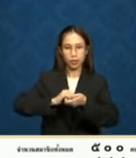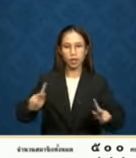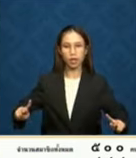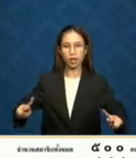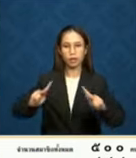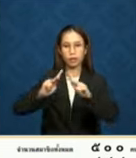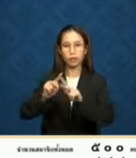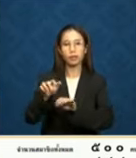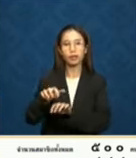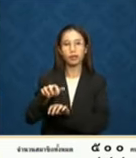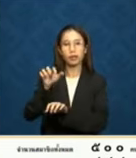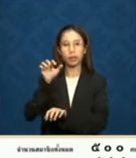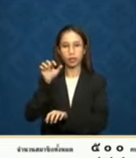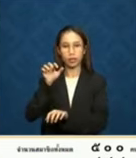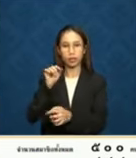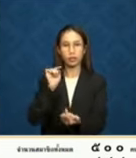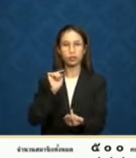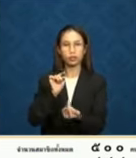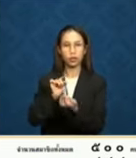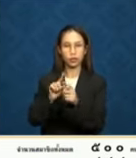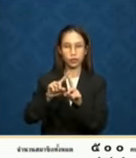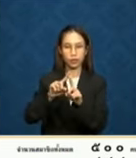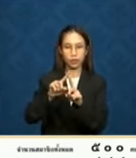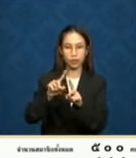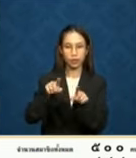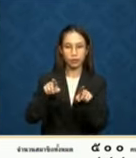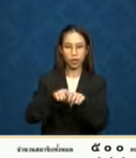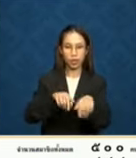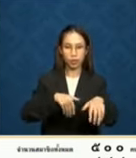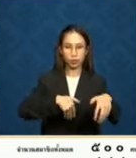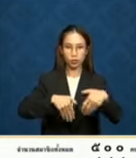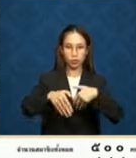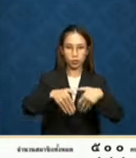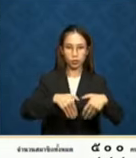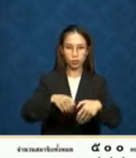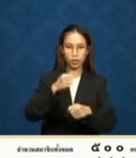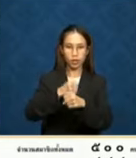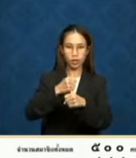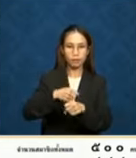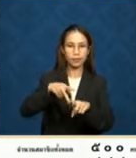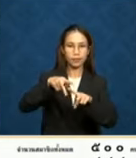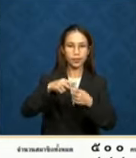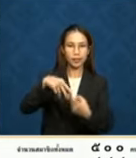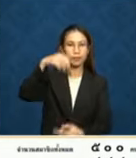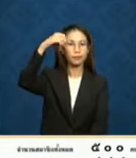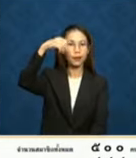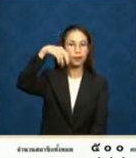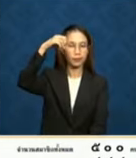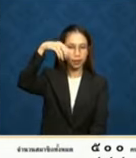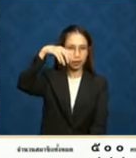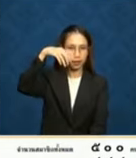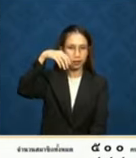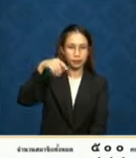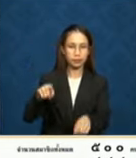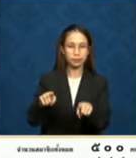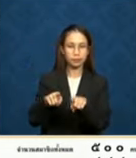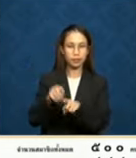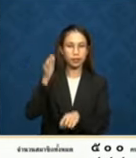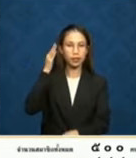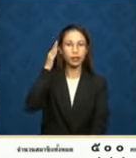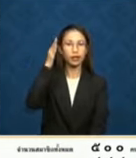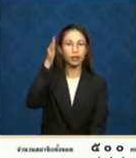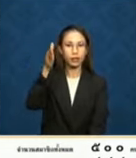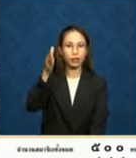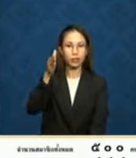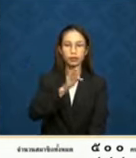ิญาติว